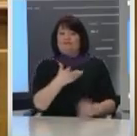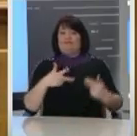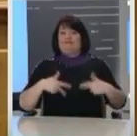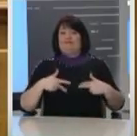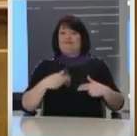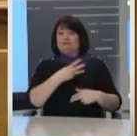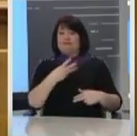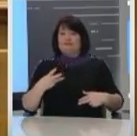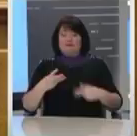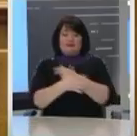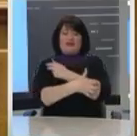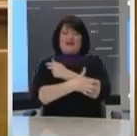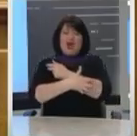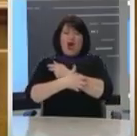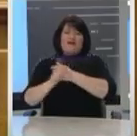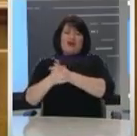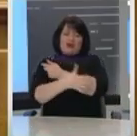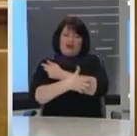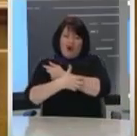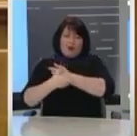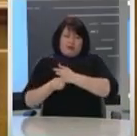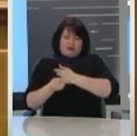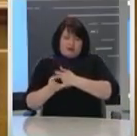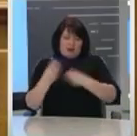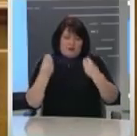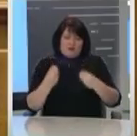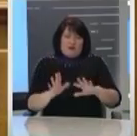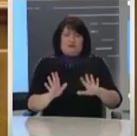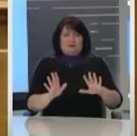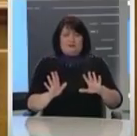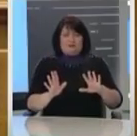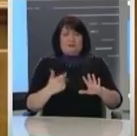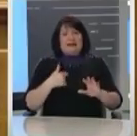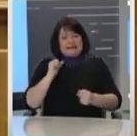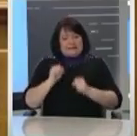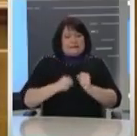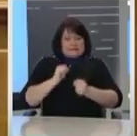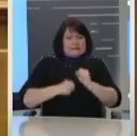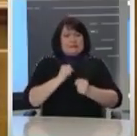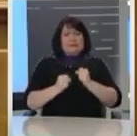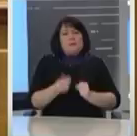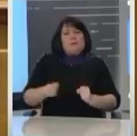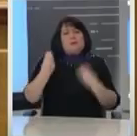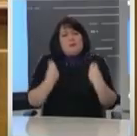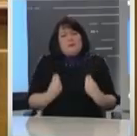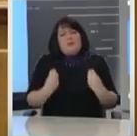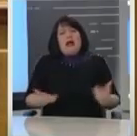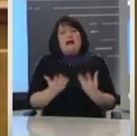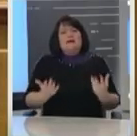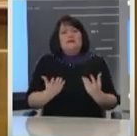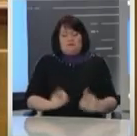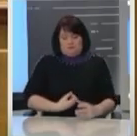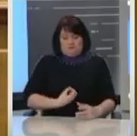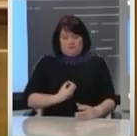φτωχοί έγιναν φτωχότεροι και δυστυχώς έγιναν περισσότεροι. Ενώ αυτοί που προσπαθούν για κάτι καλύτερο,